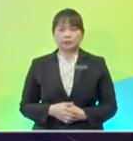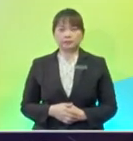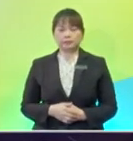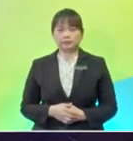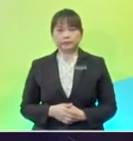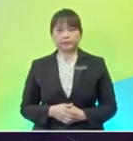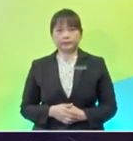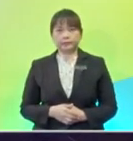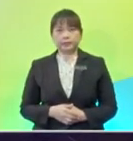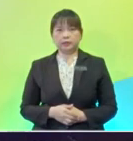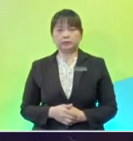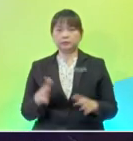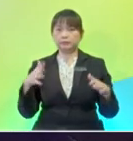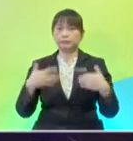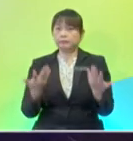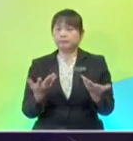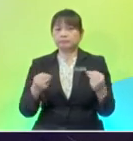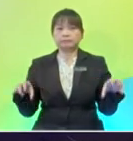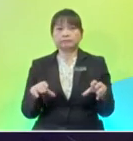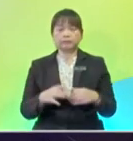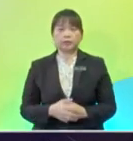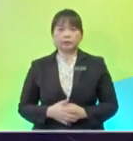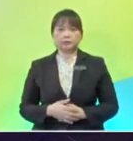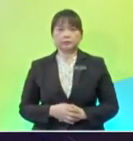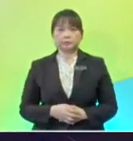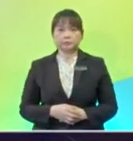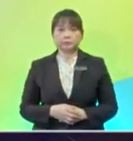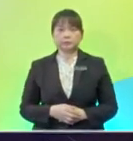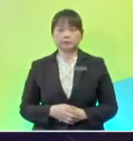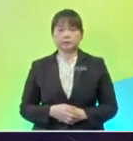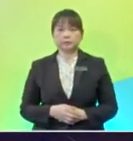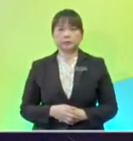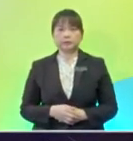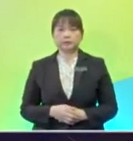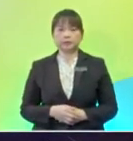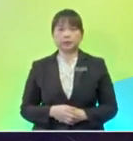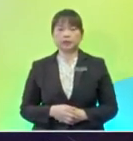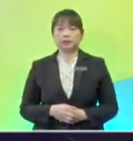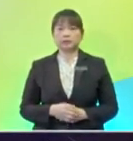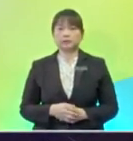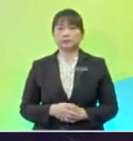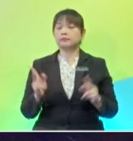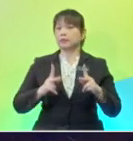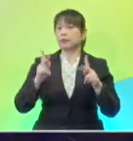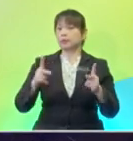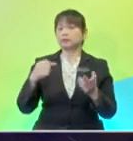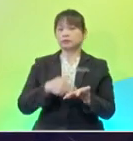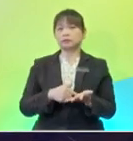bagaimana pengorekan jejari Oke soalnya nunggu dua kaidah penggerak